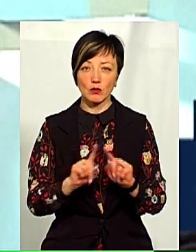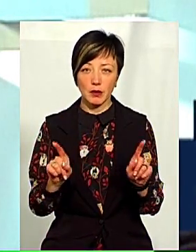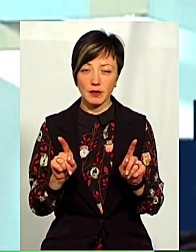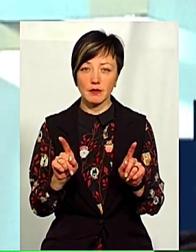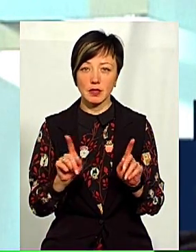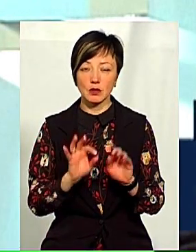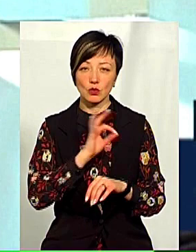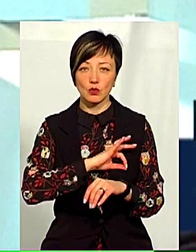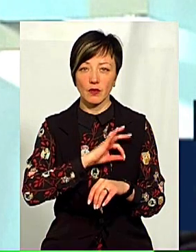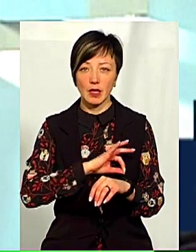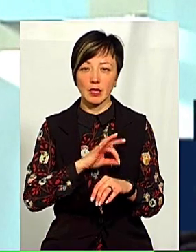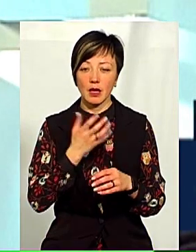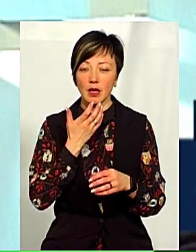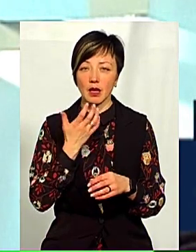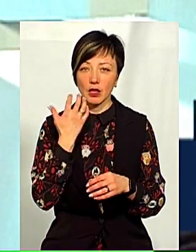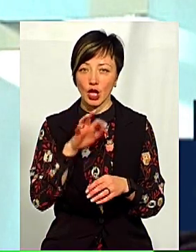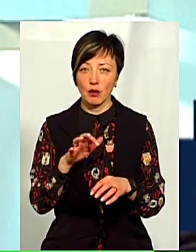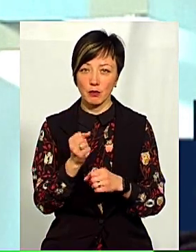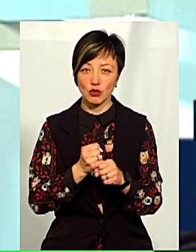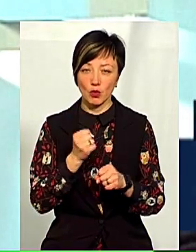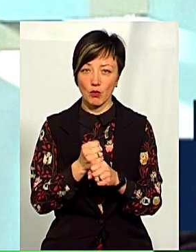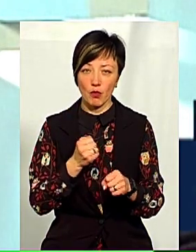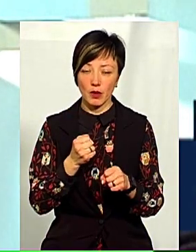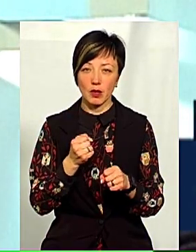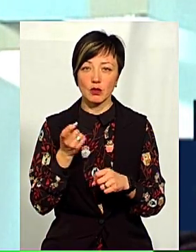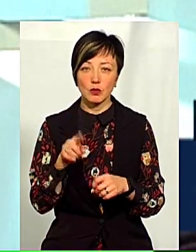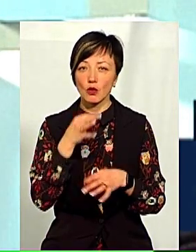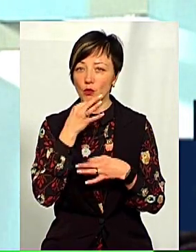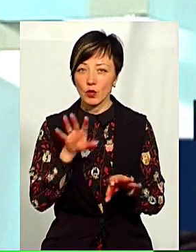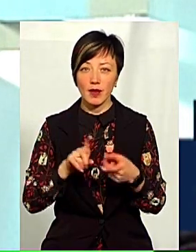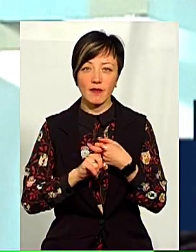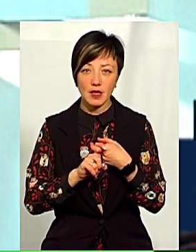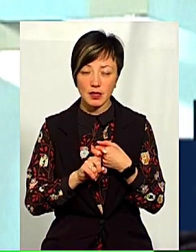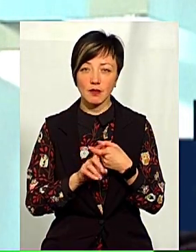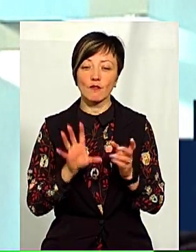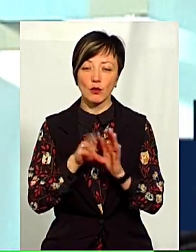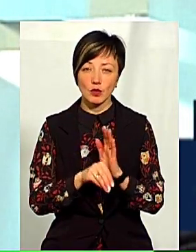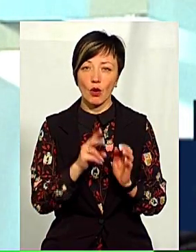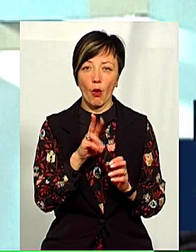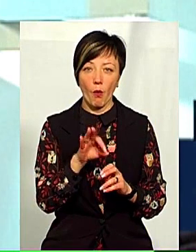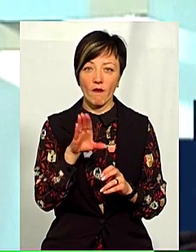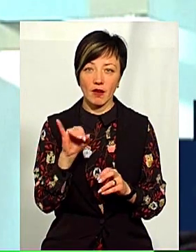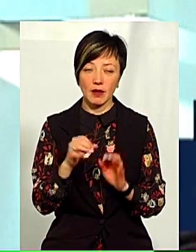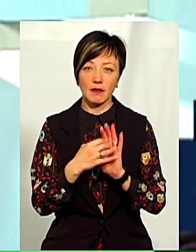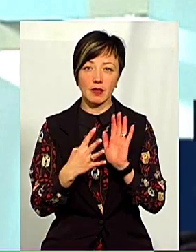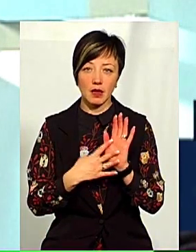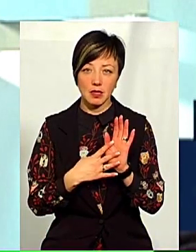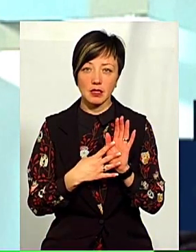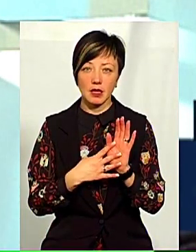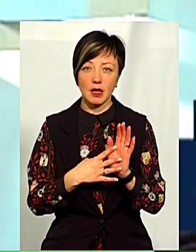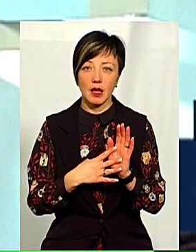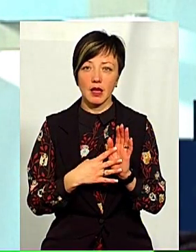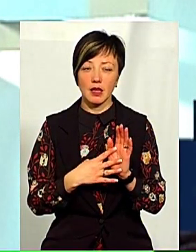із застосуванням термічної обробки, тому що будь-який вірус, в тому числі COVID-19, він